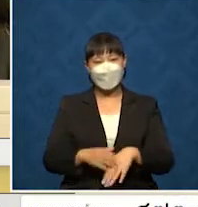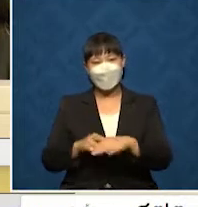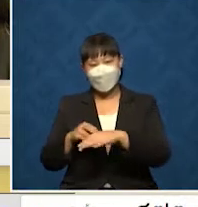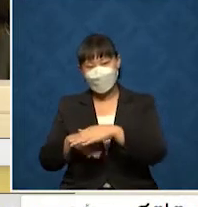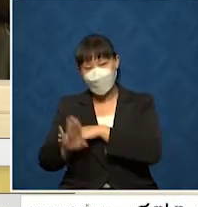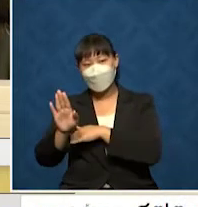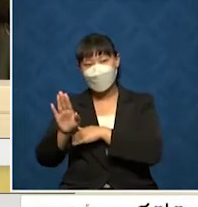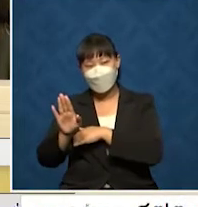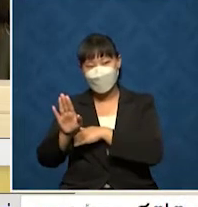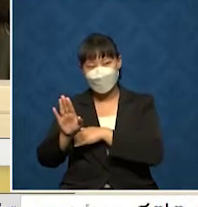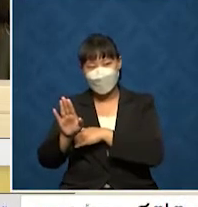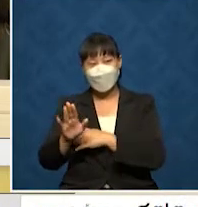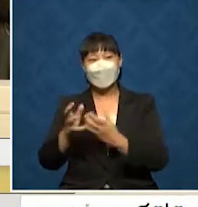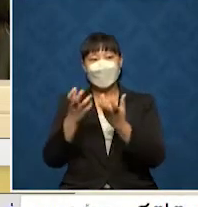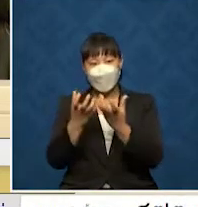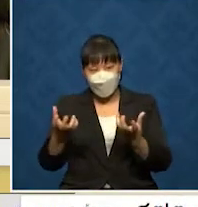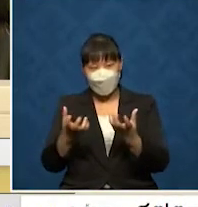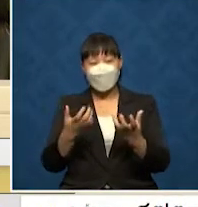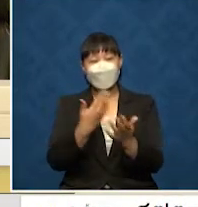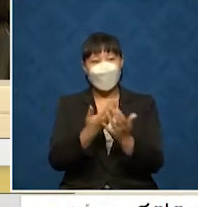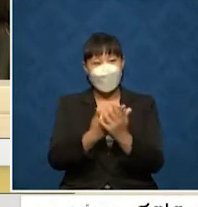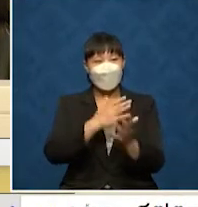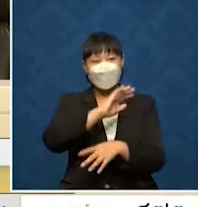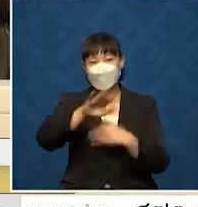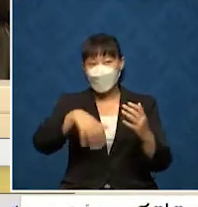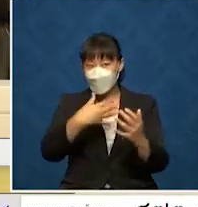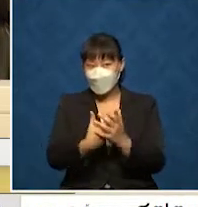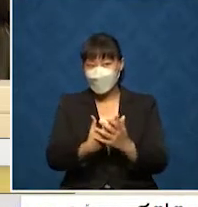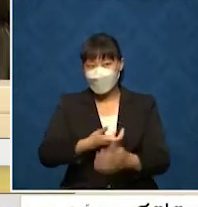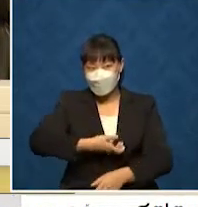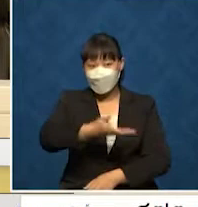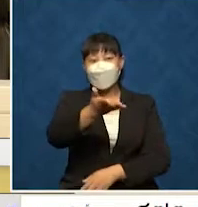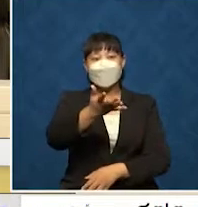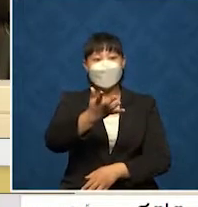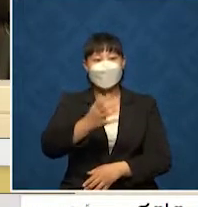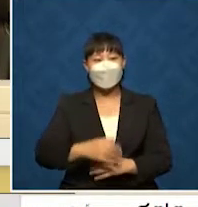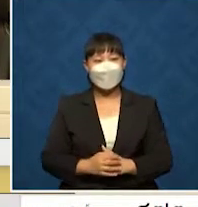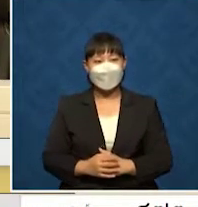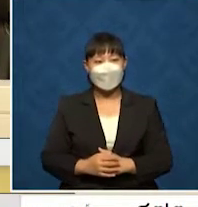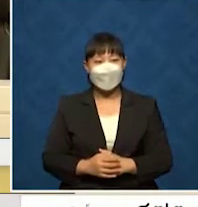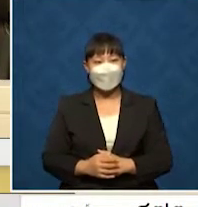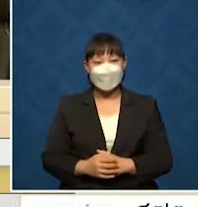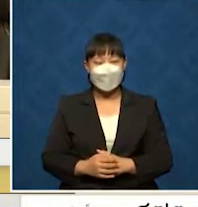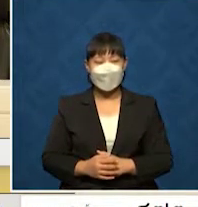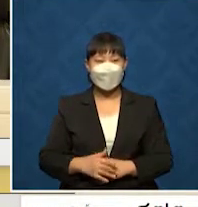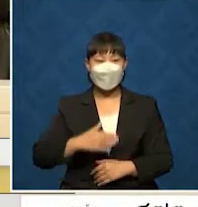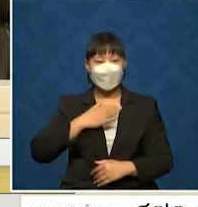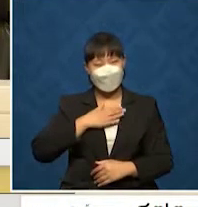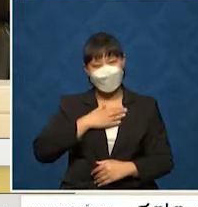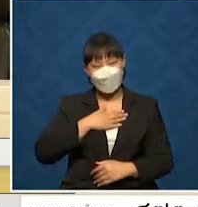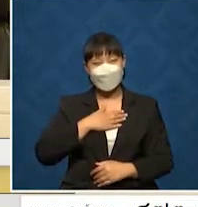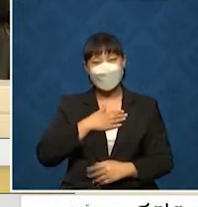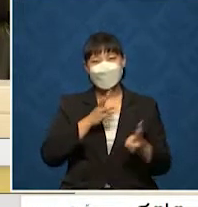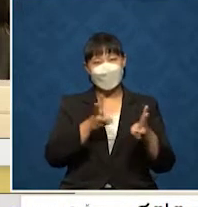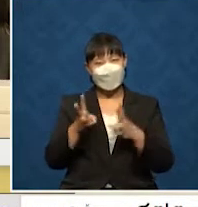าต้องคืนทรัพย์สินที่ยึดอายัดไว้ทันทีเราก็ได้นำแน